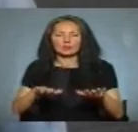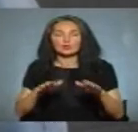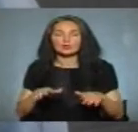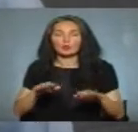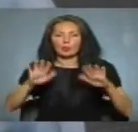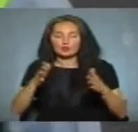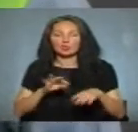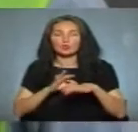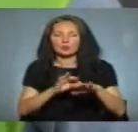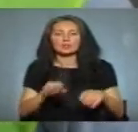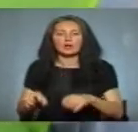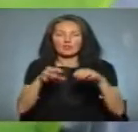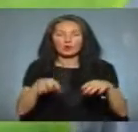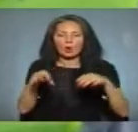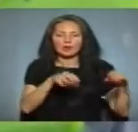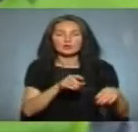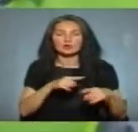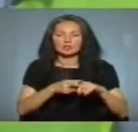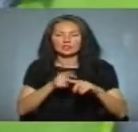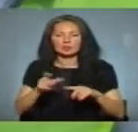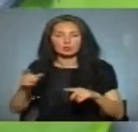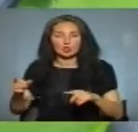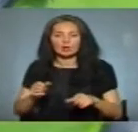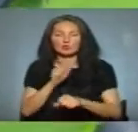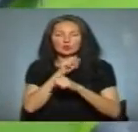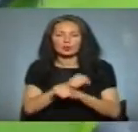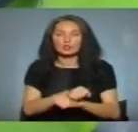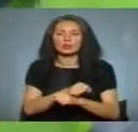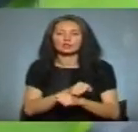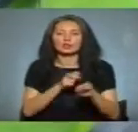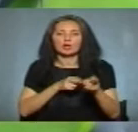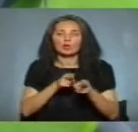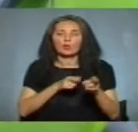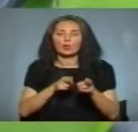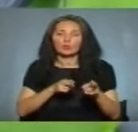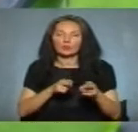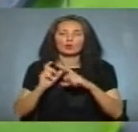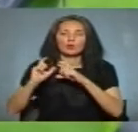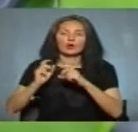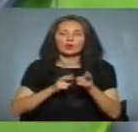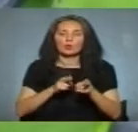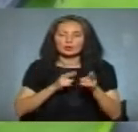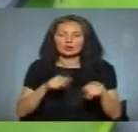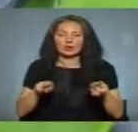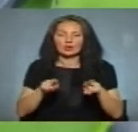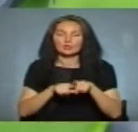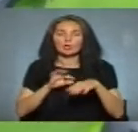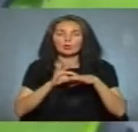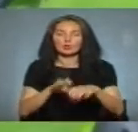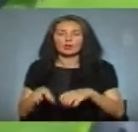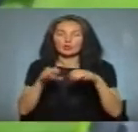персоналу, зупинялися товарні поїзда, а також проводилася евакуація осіб, які тут